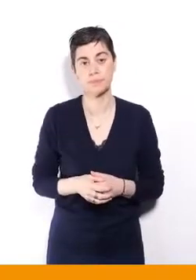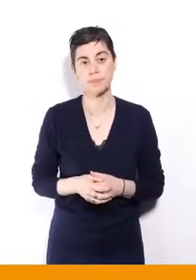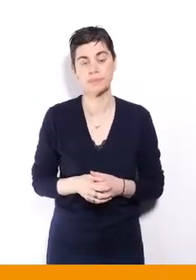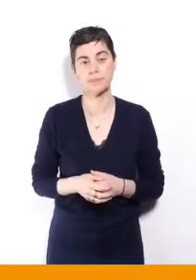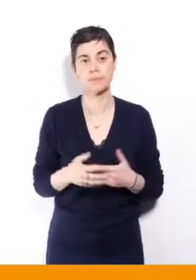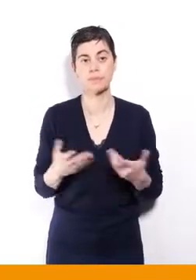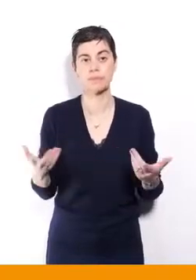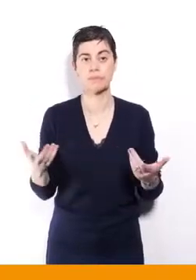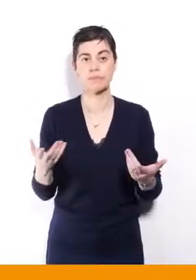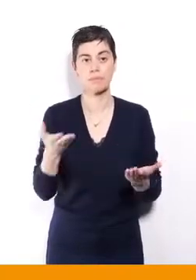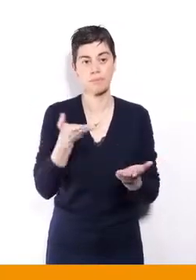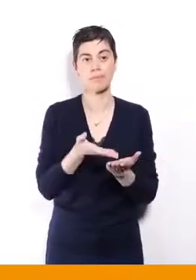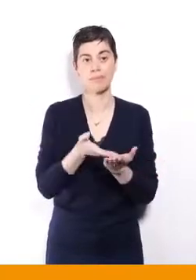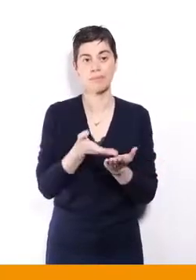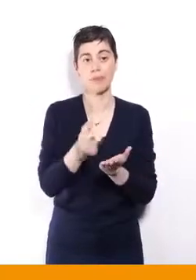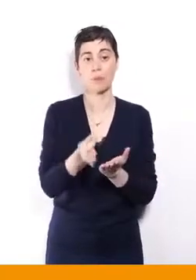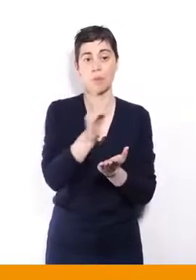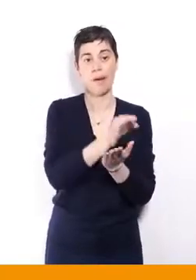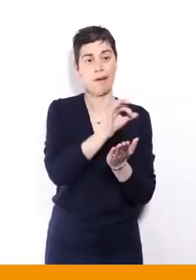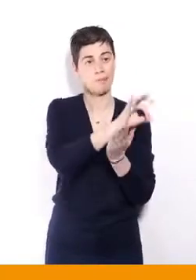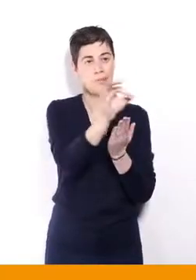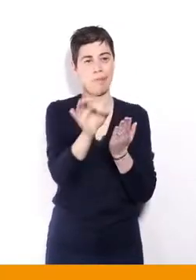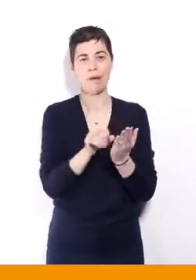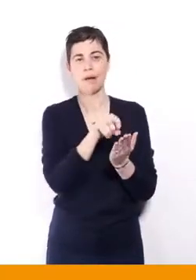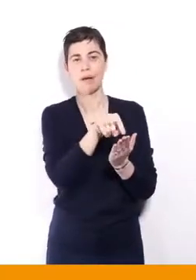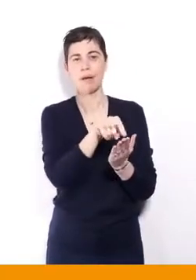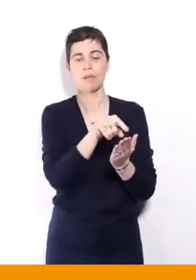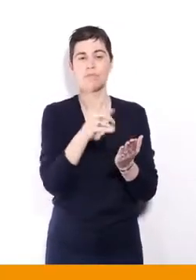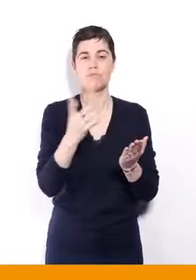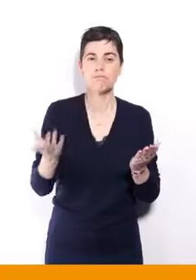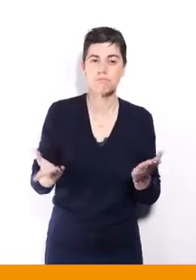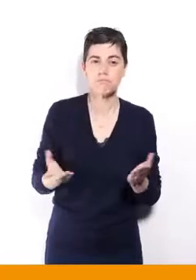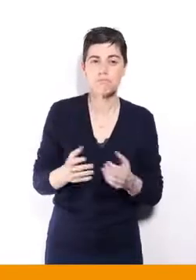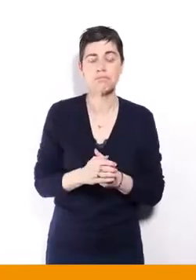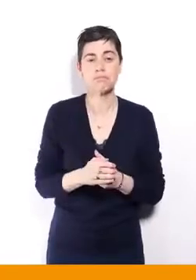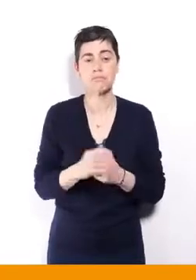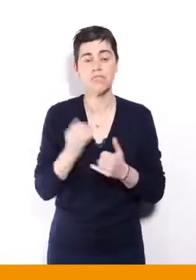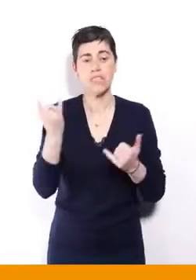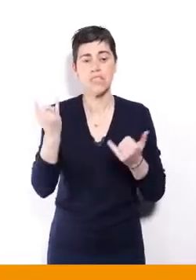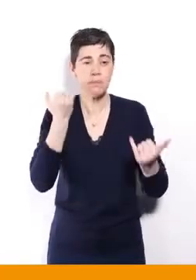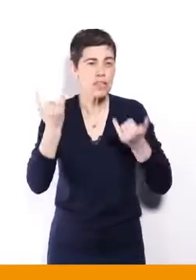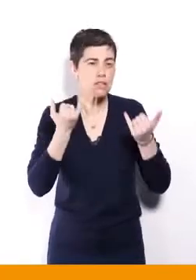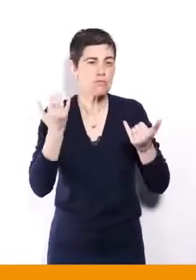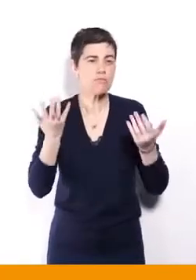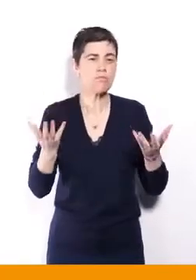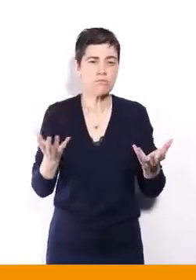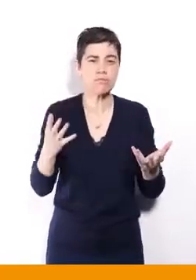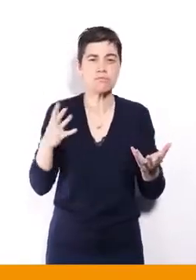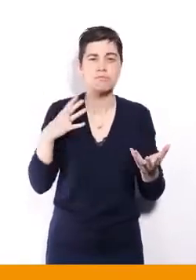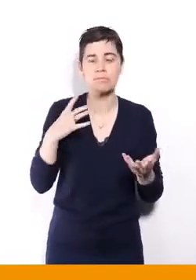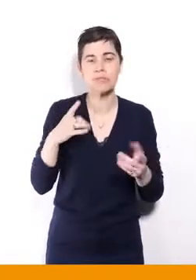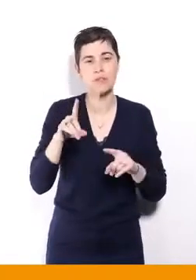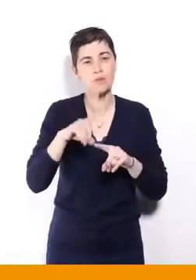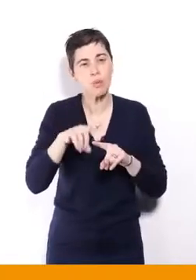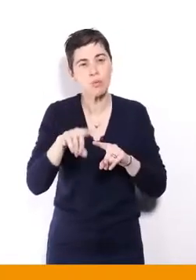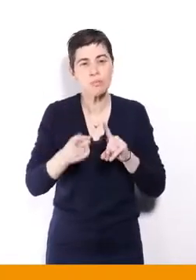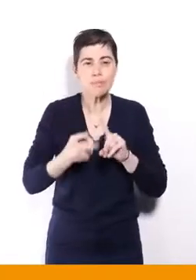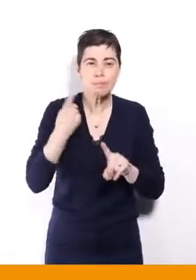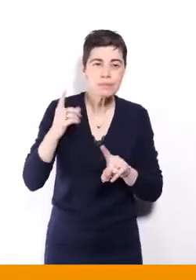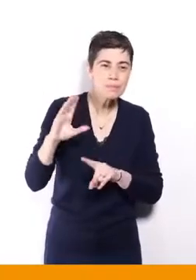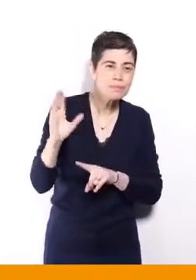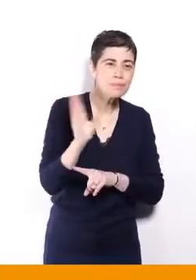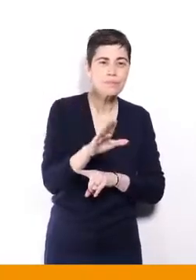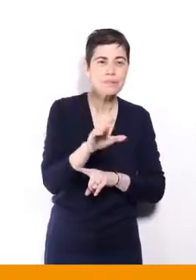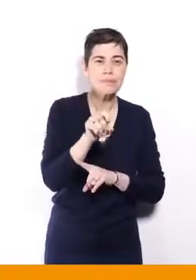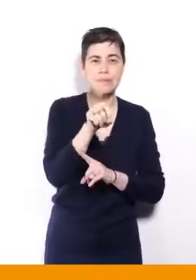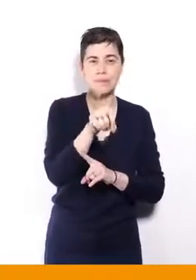sur l'outre-mer, on imagine bien qu'il y a des particularités en outre-mer et même parmi les départements